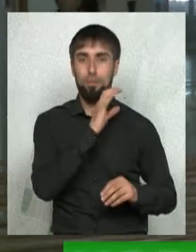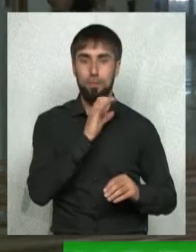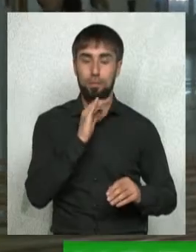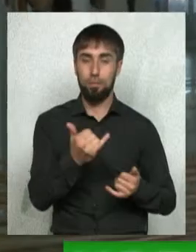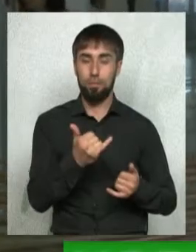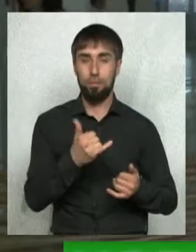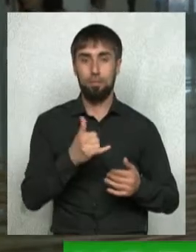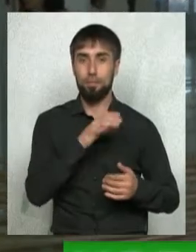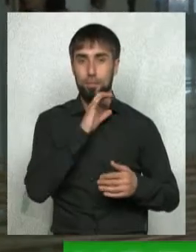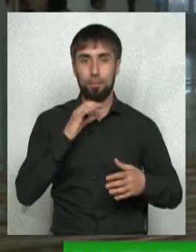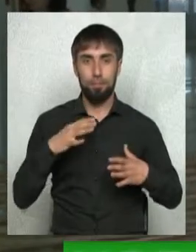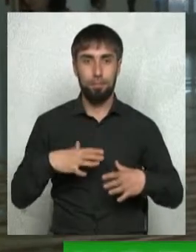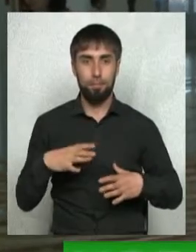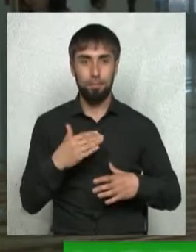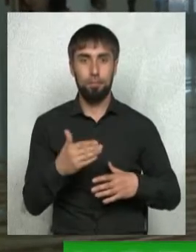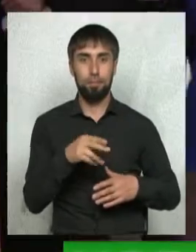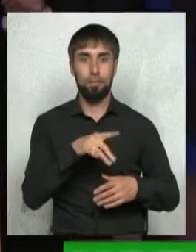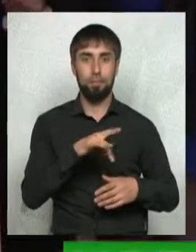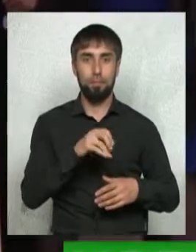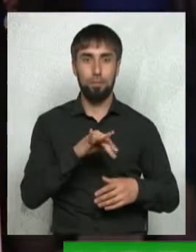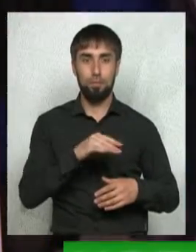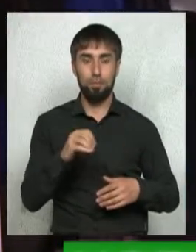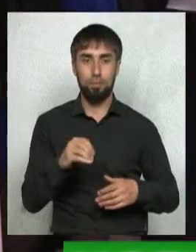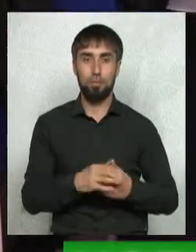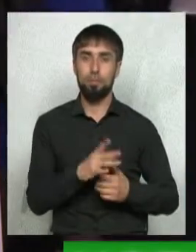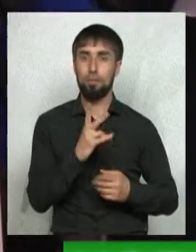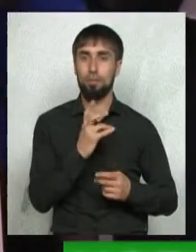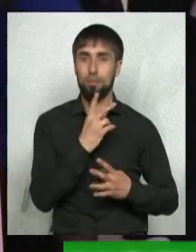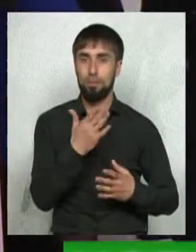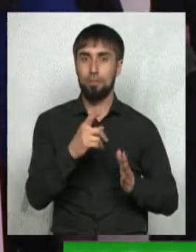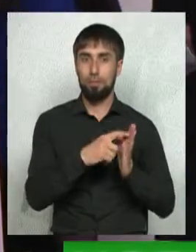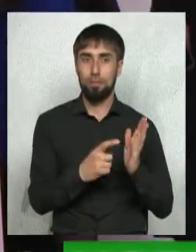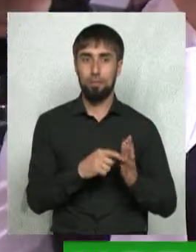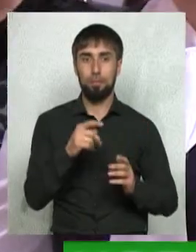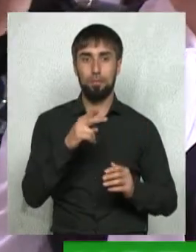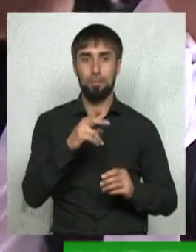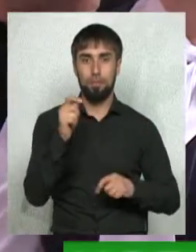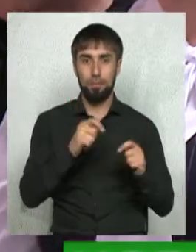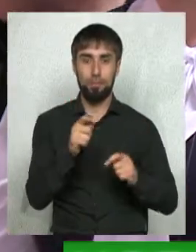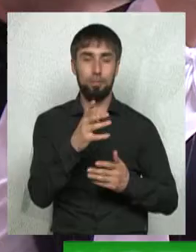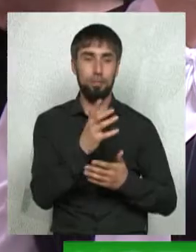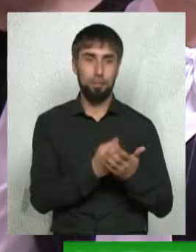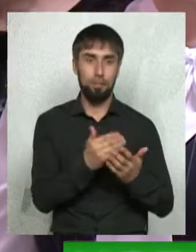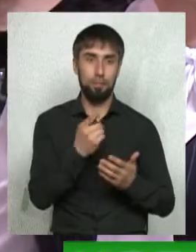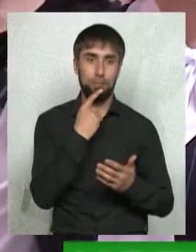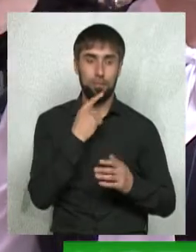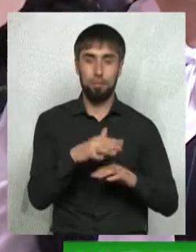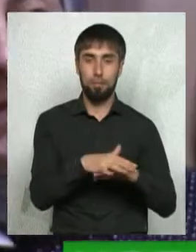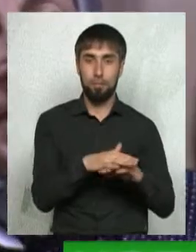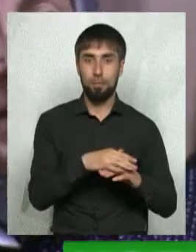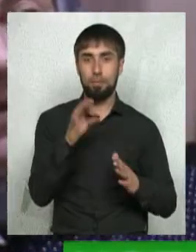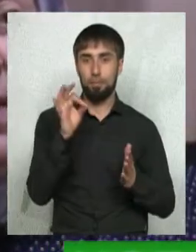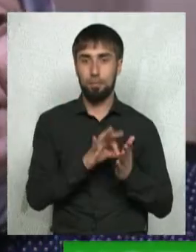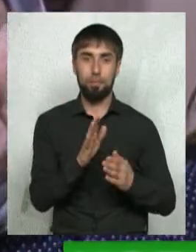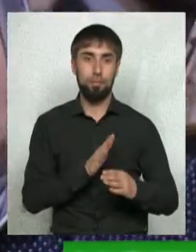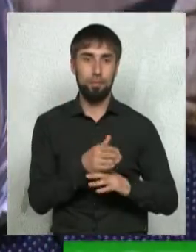Северный Кавказ, Южный округ и Приволжский округ. Несмотря на то, что тема семинара – развитие и сохранение языков народов России, цель